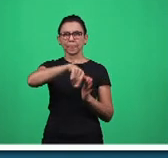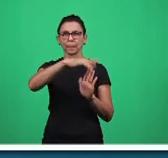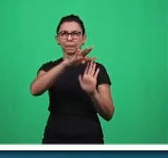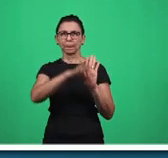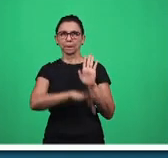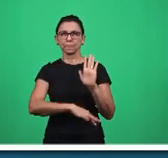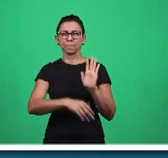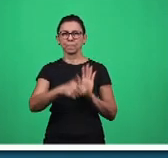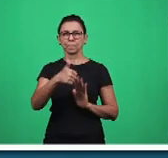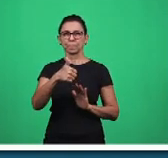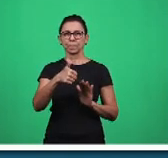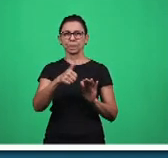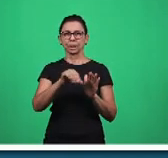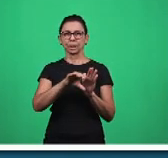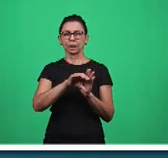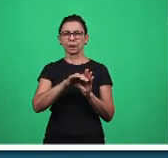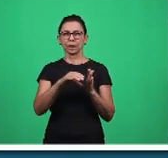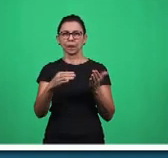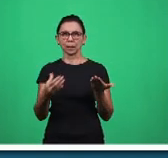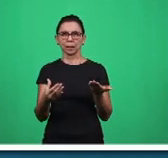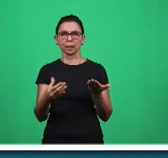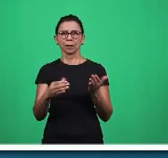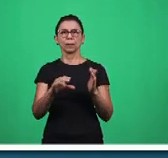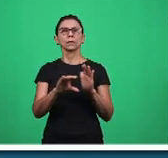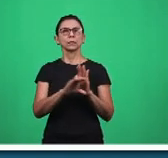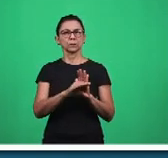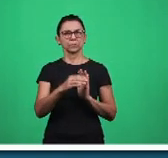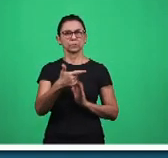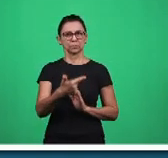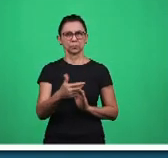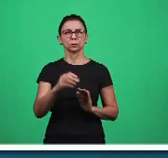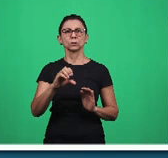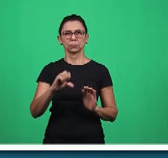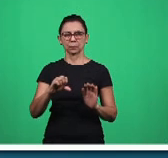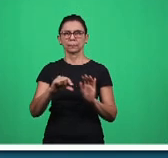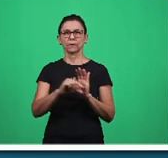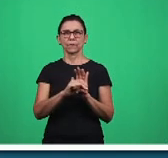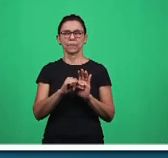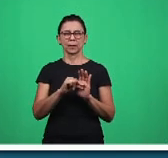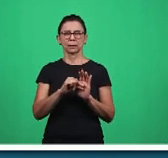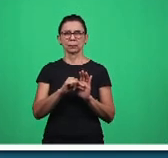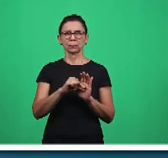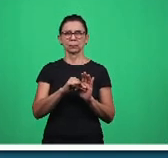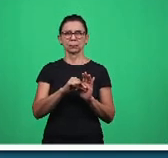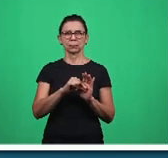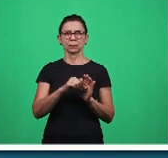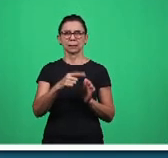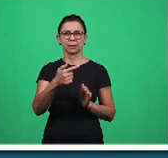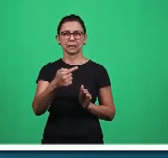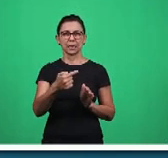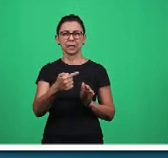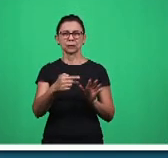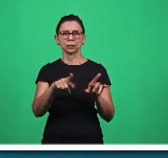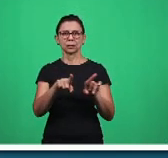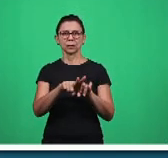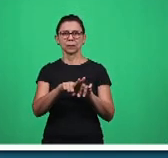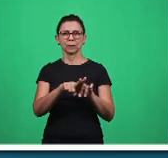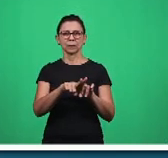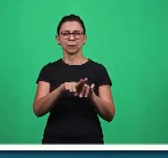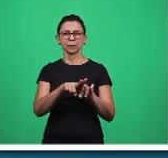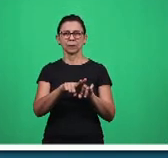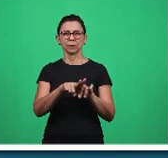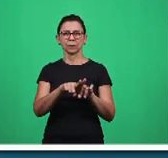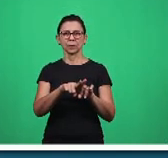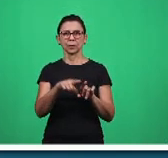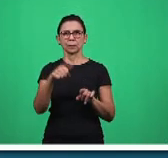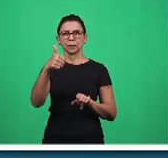1 Chronique, chapitre 29, verset 7, et 1 Roi,